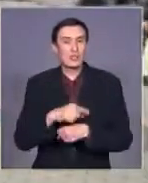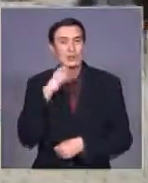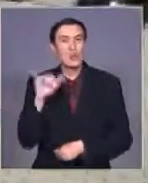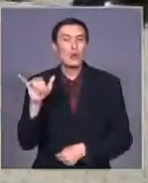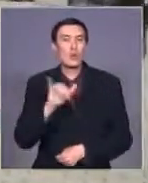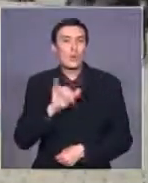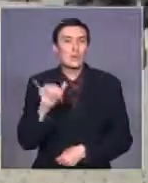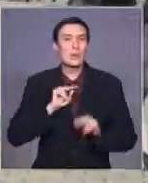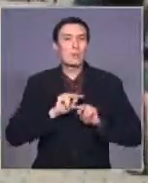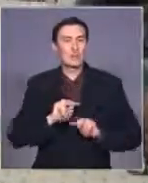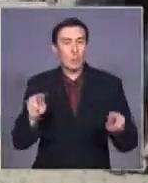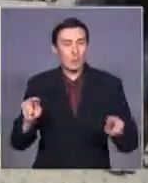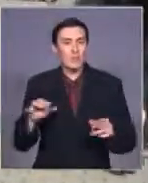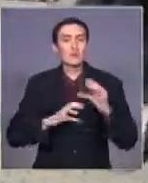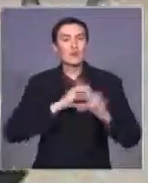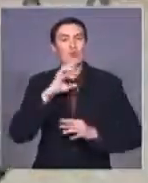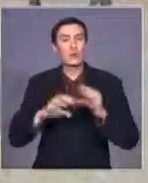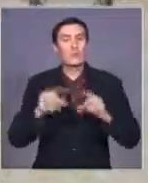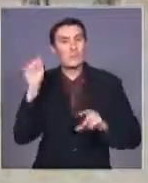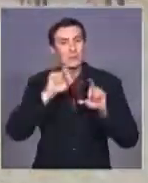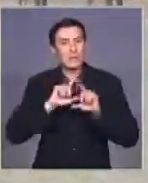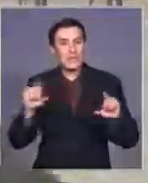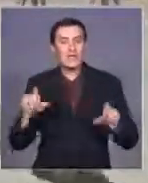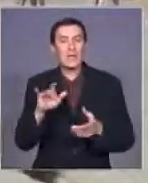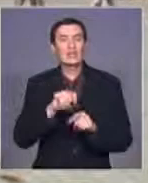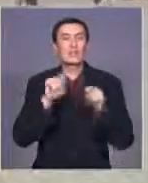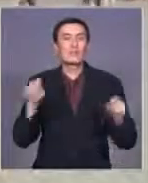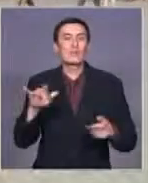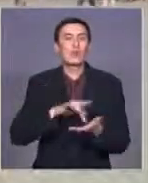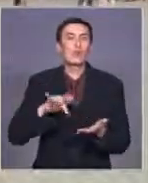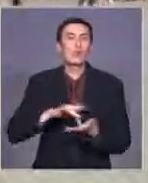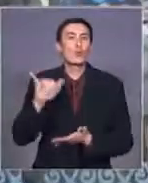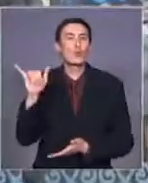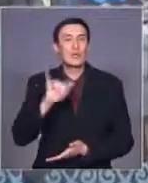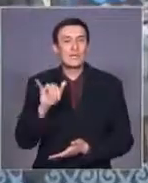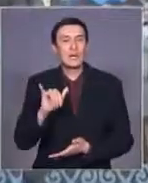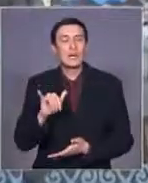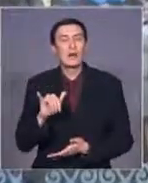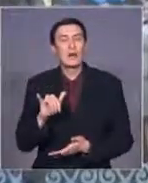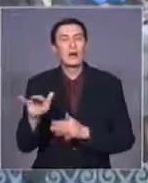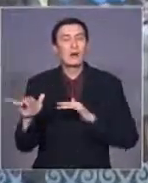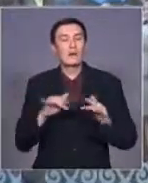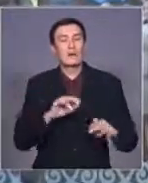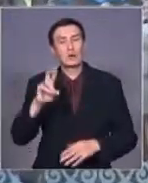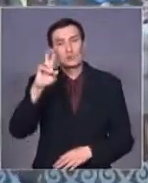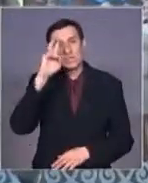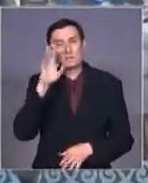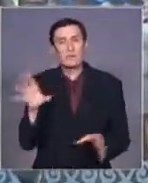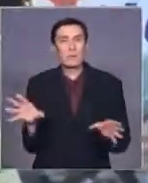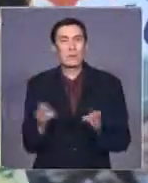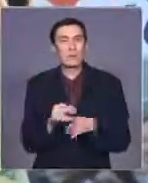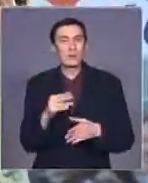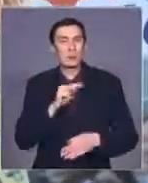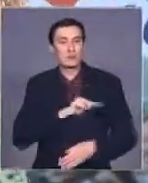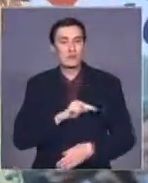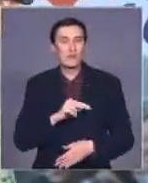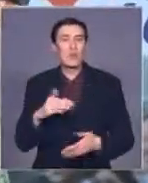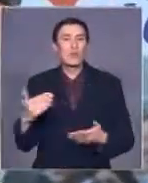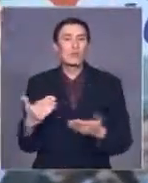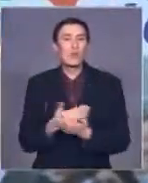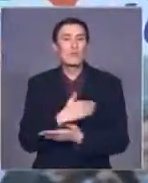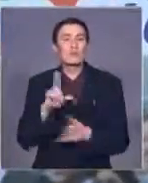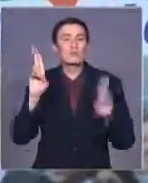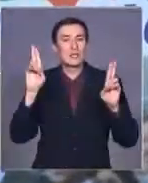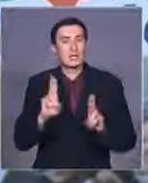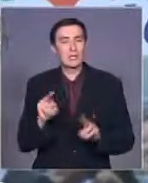уральские педагоги. В международной гимназии, открывшейся в Уральске в рамках государственно-частного партнерства, обучение строится уже на новых